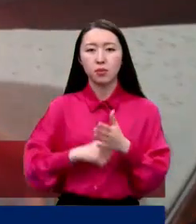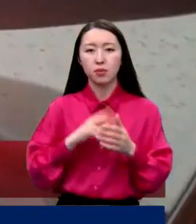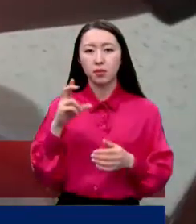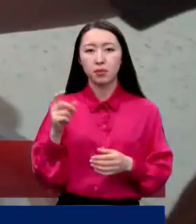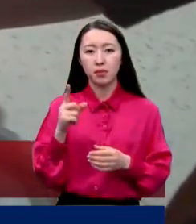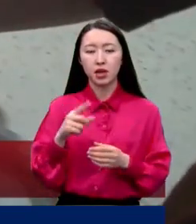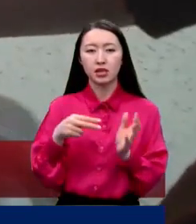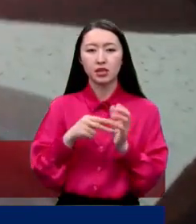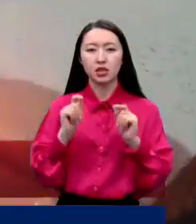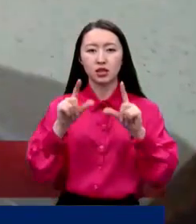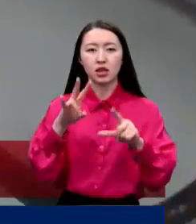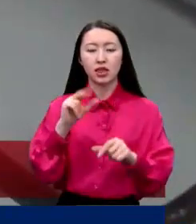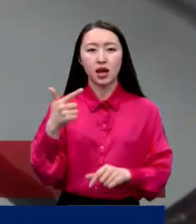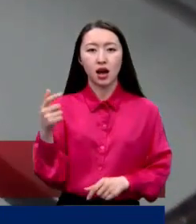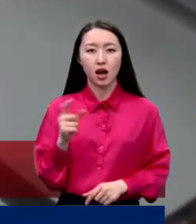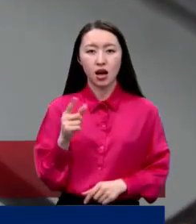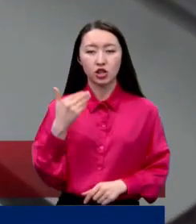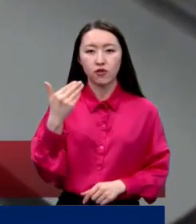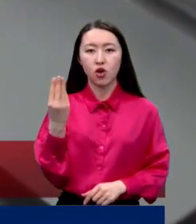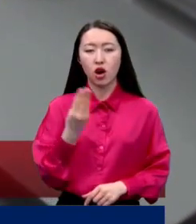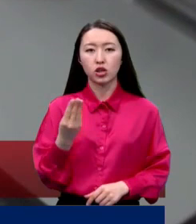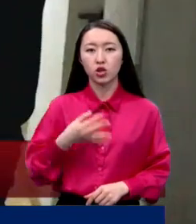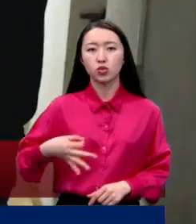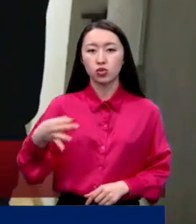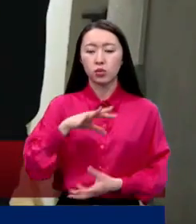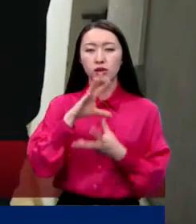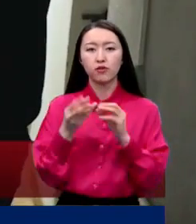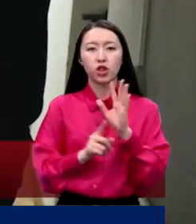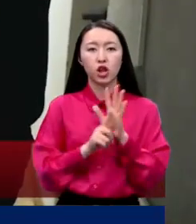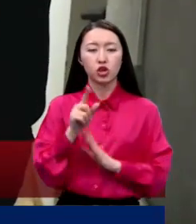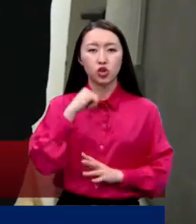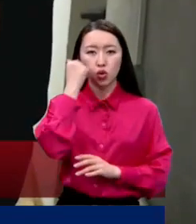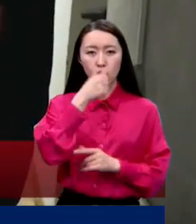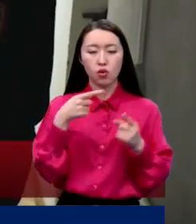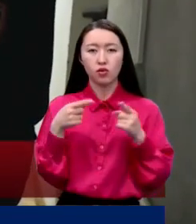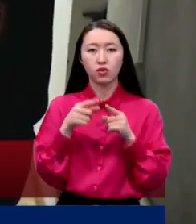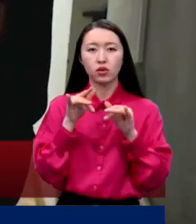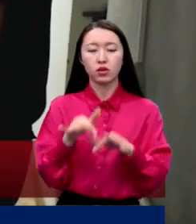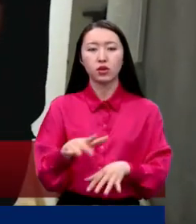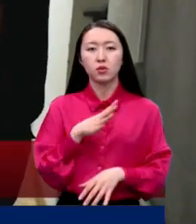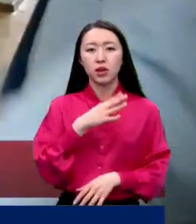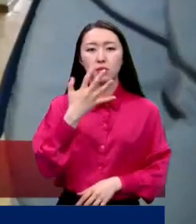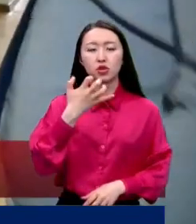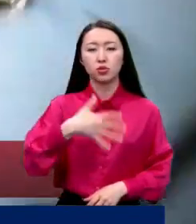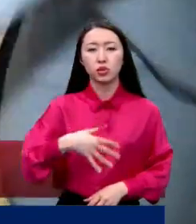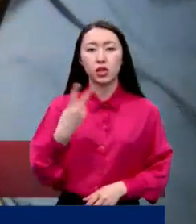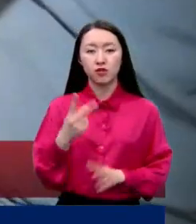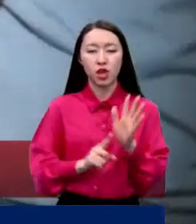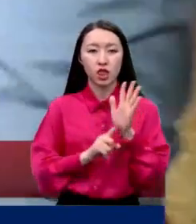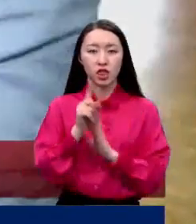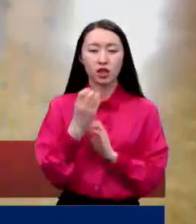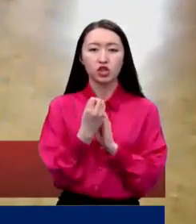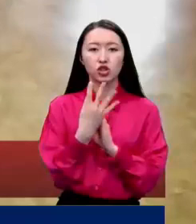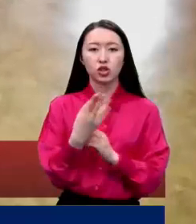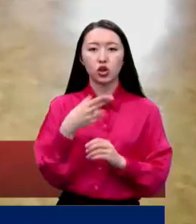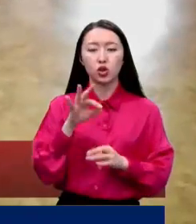на сжиженный газ в Мангыстауской области. Всего с начала года возбуждено 552 уголовных дела. Начато